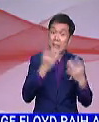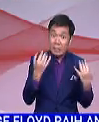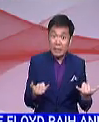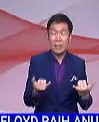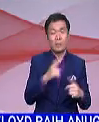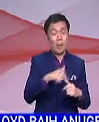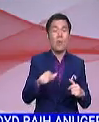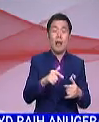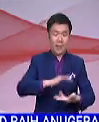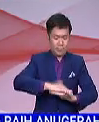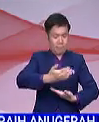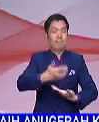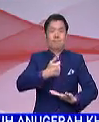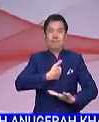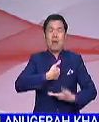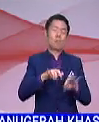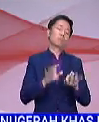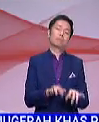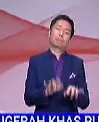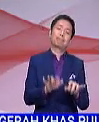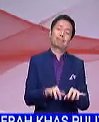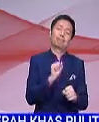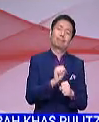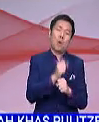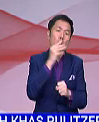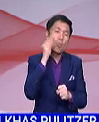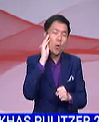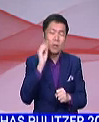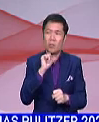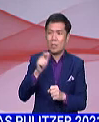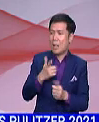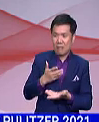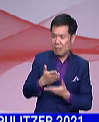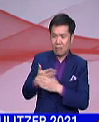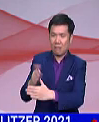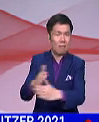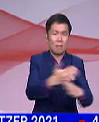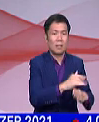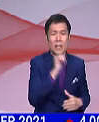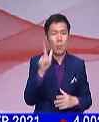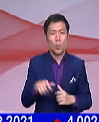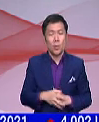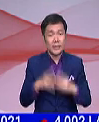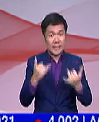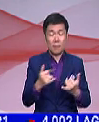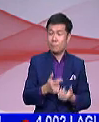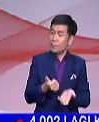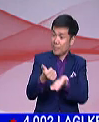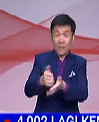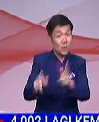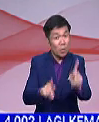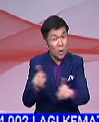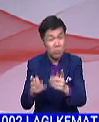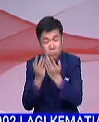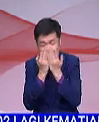melaksanakan tugasan mereka tanpa gangguan. Membantu para pelajar untuk